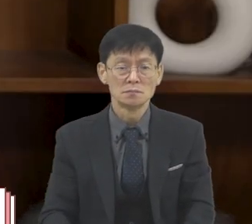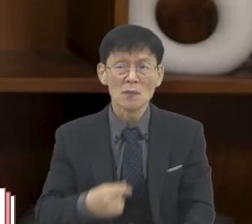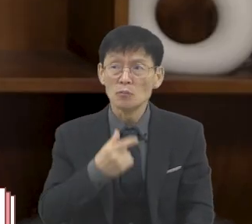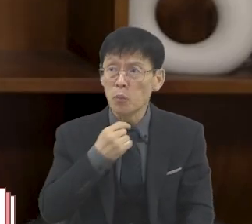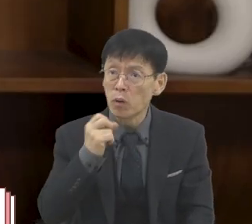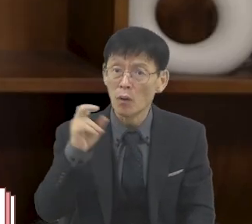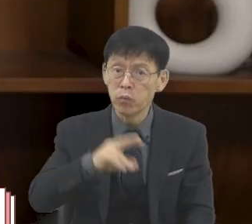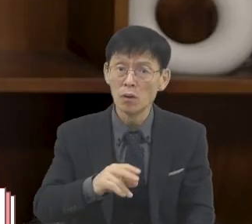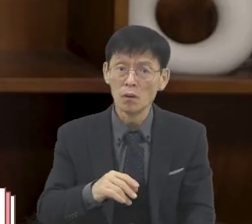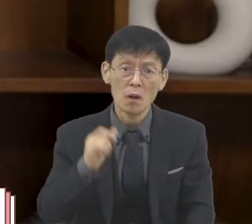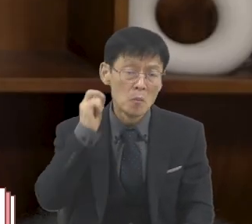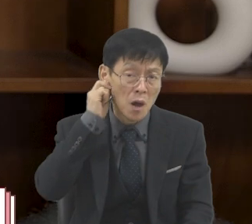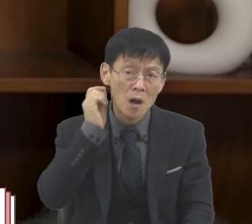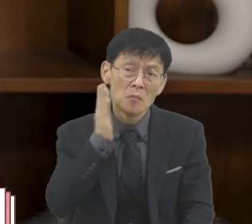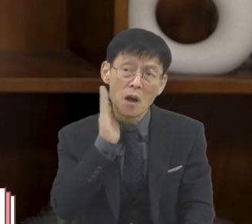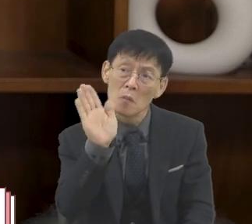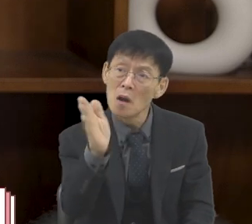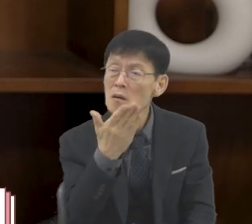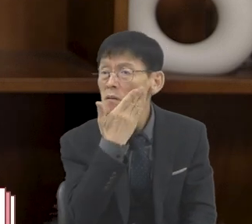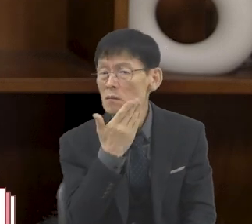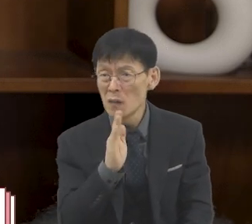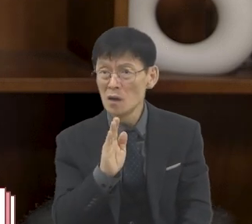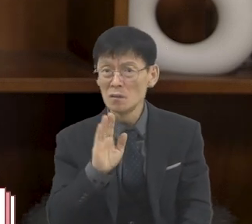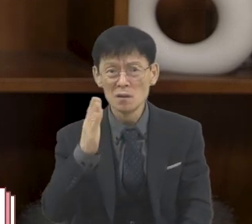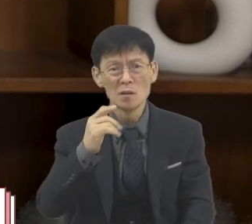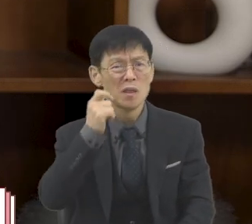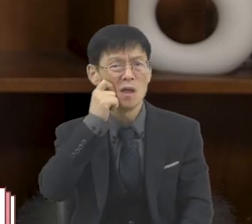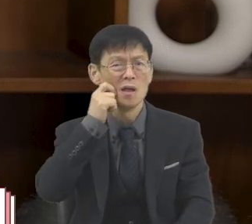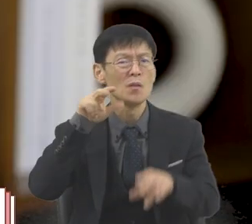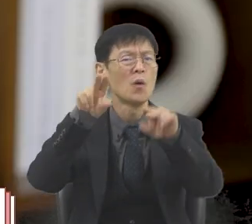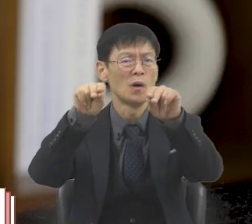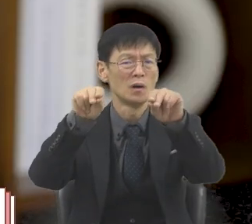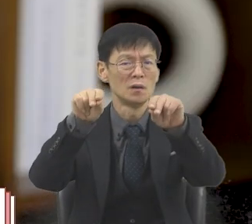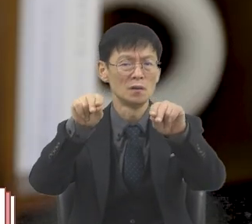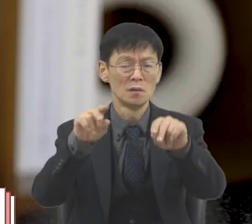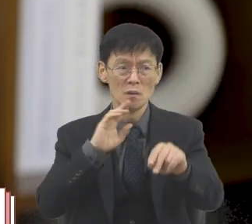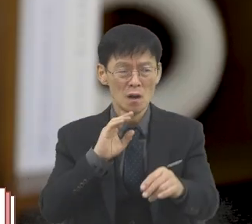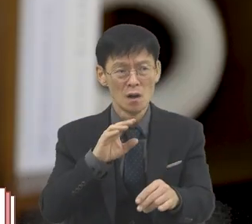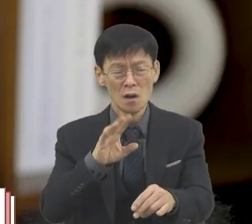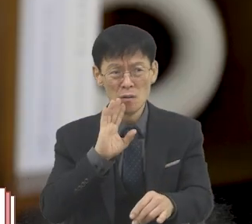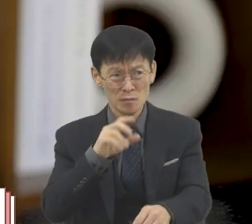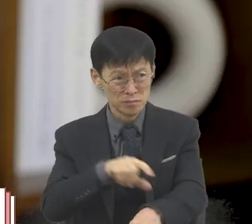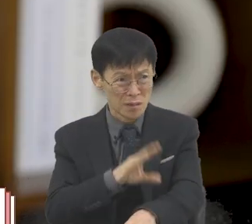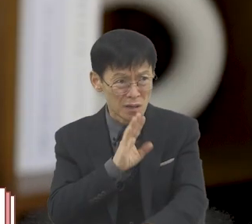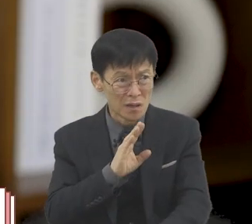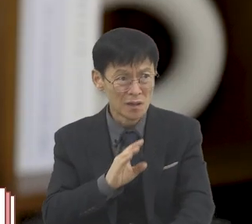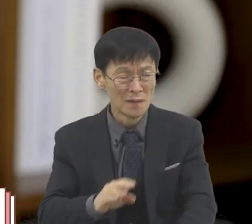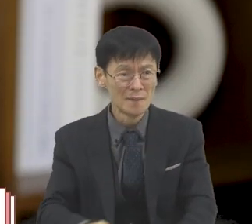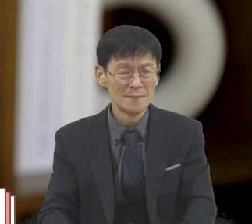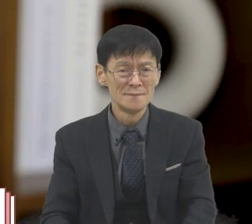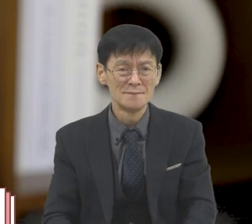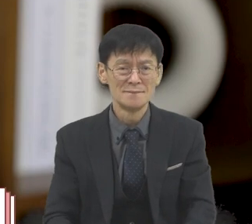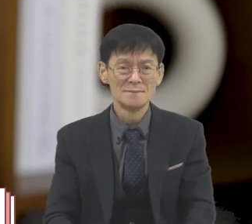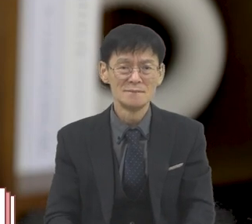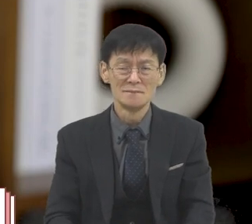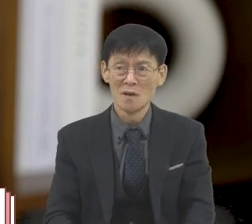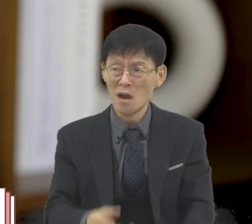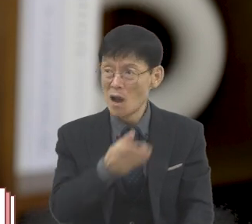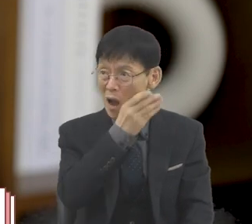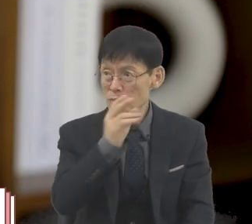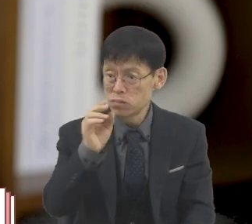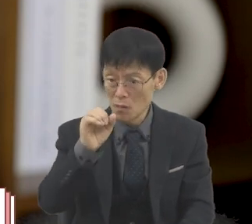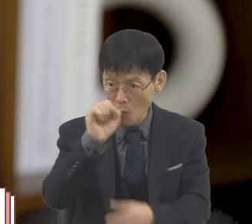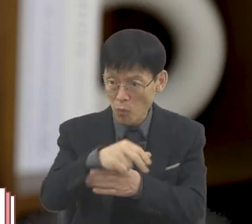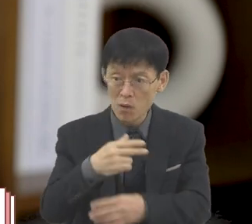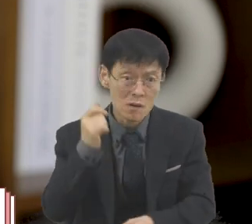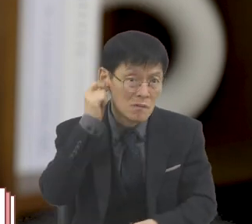내가 원하지 않는데 다른 사람이 뺨을 만지는 건 안 되겠죠. 지혜 씨 많이 불편했겠어요. 저렇게 몸을